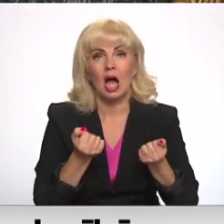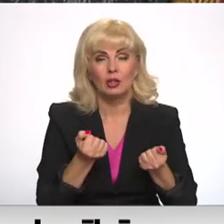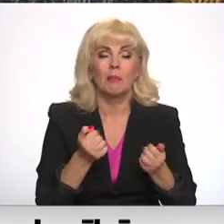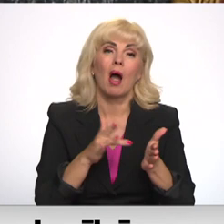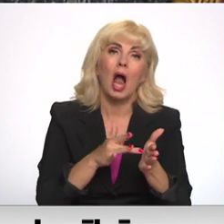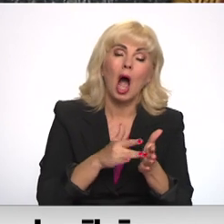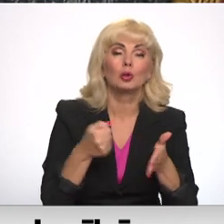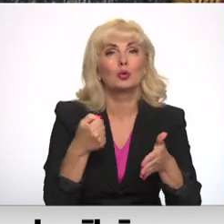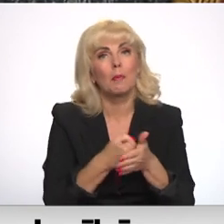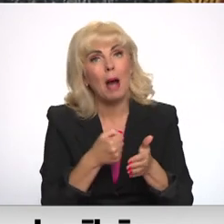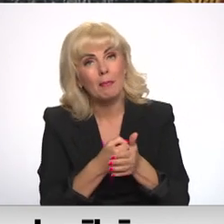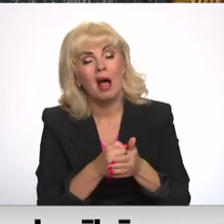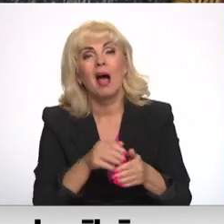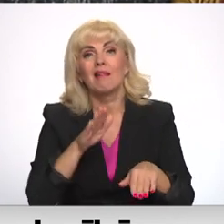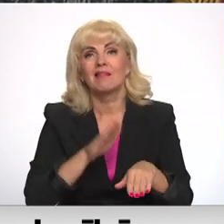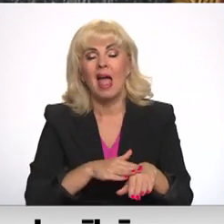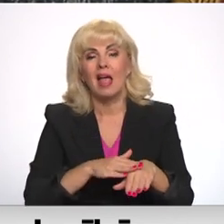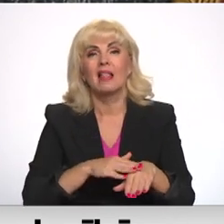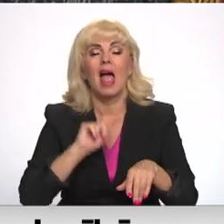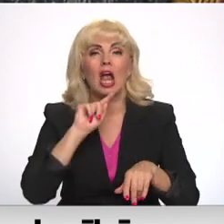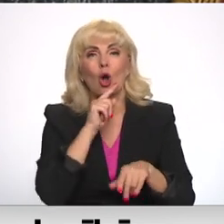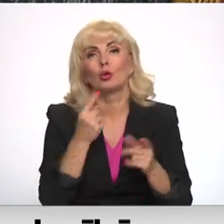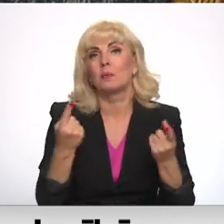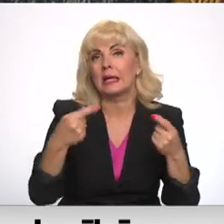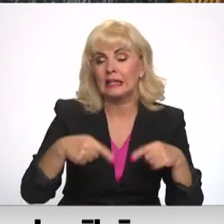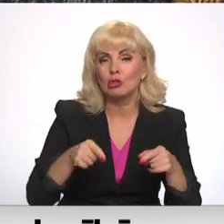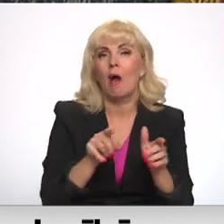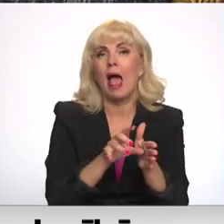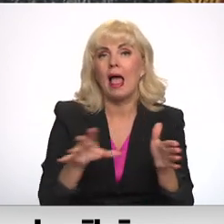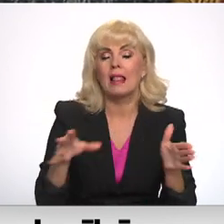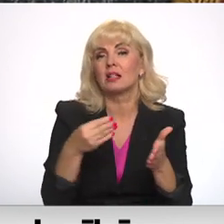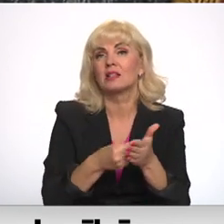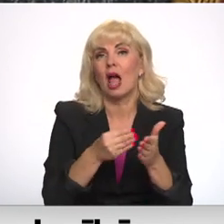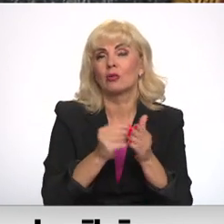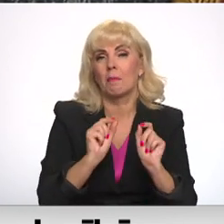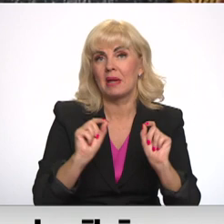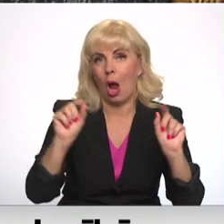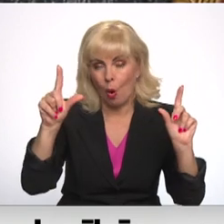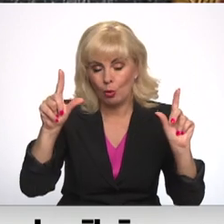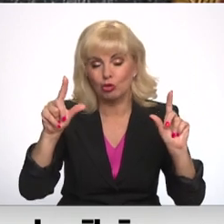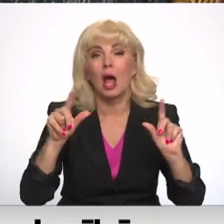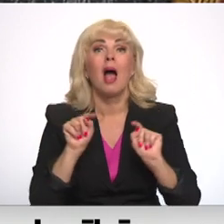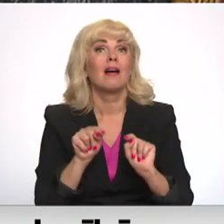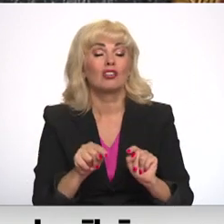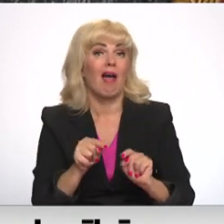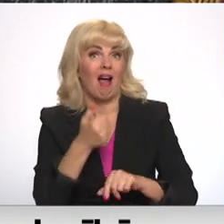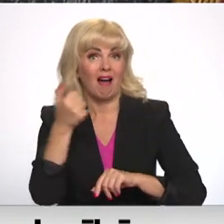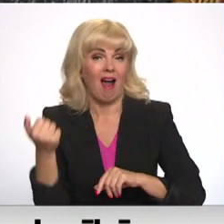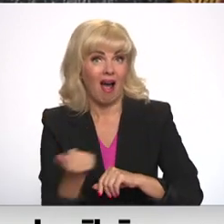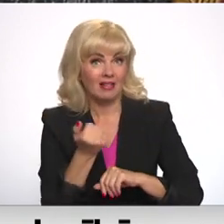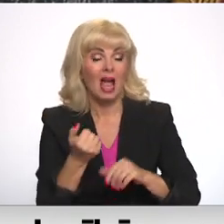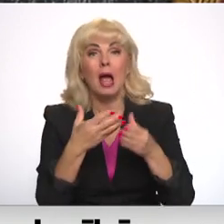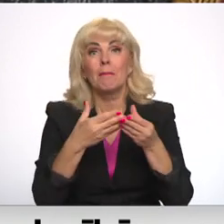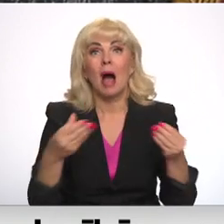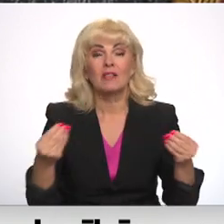kādus pabalstus sakarā ar ekonomisko krīzi un elektroenerģijas ceļu pacēlumu. Šajā gadā